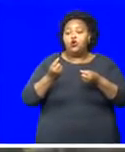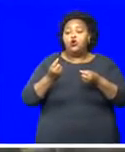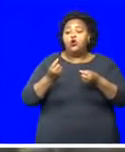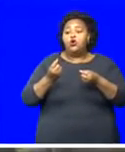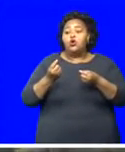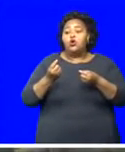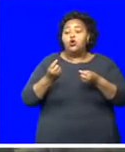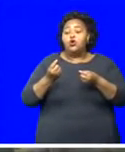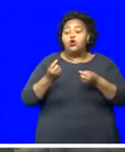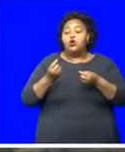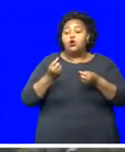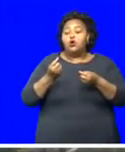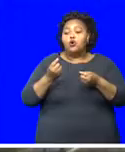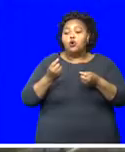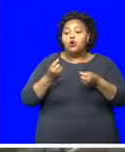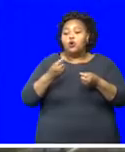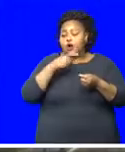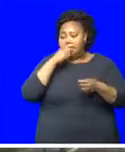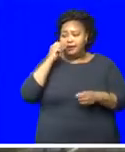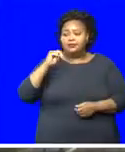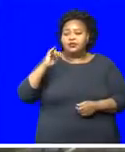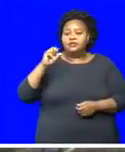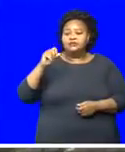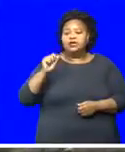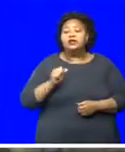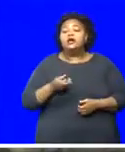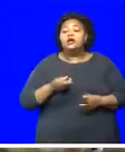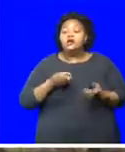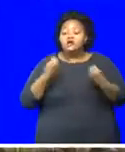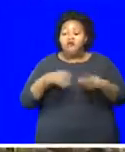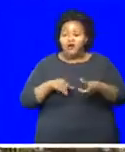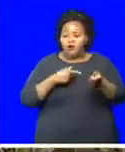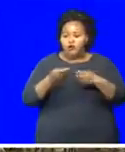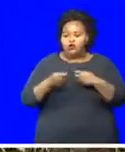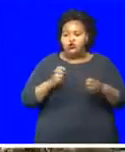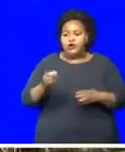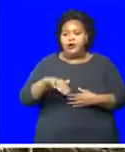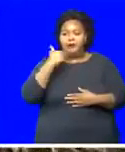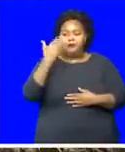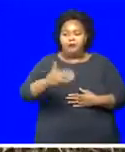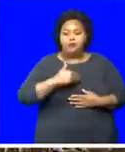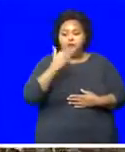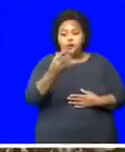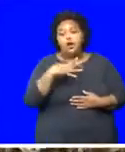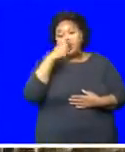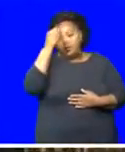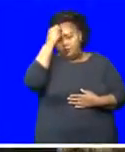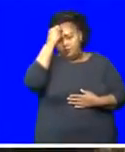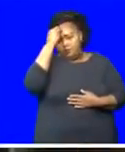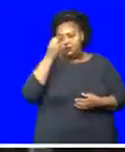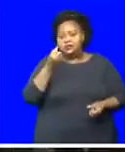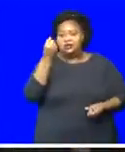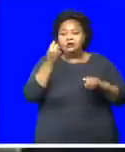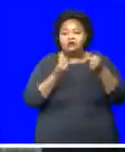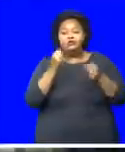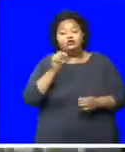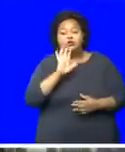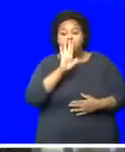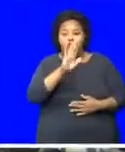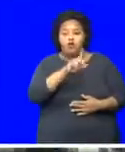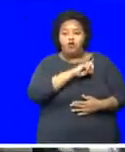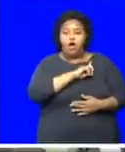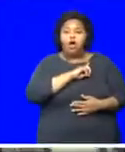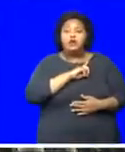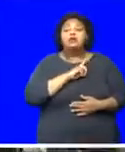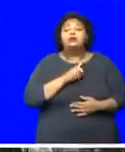kwaba kuphuma kwayo emgwaqweni yagicika. Emaphoyisa amise tonkeke timoto kusadakululwa le moto lephansi lapho beyigicikele